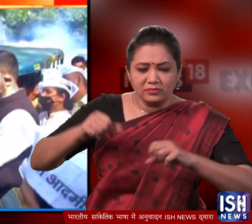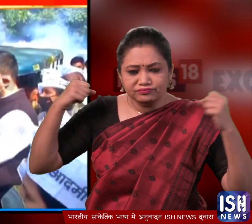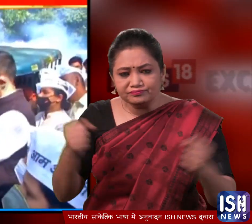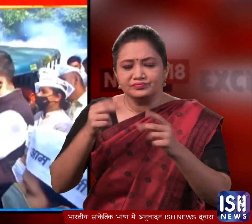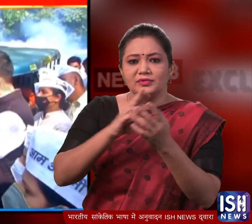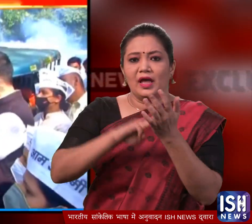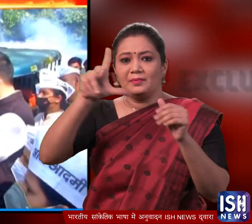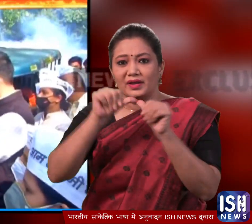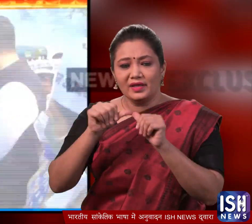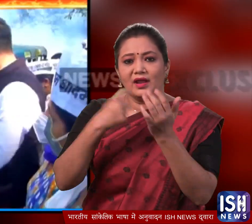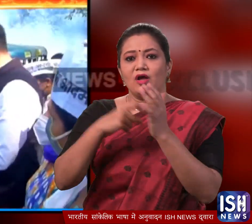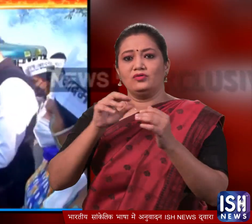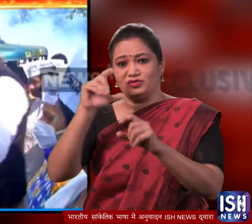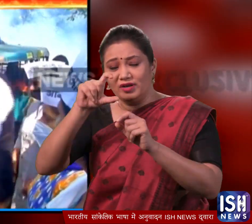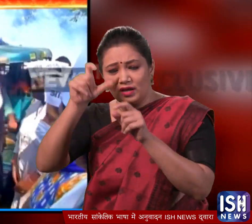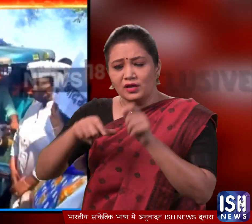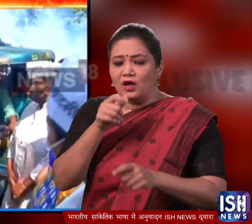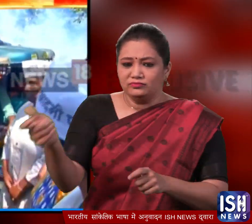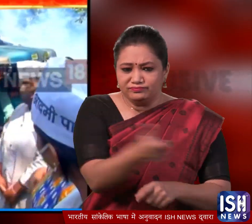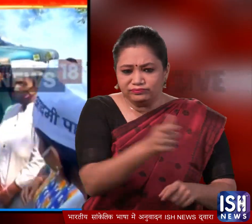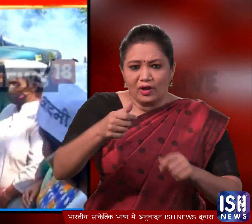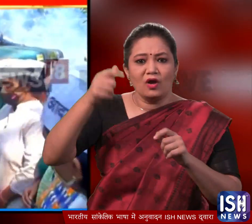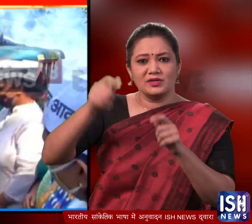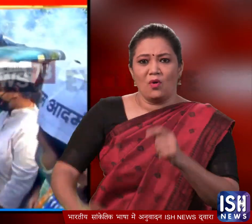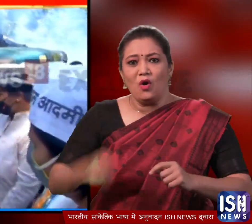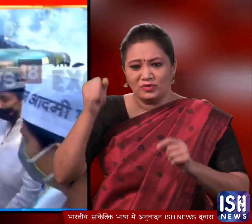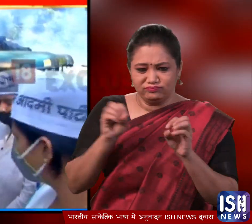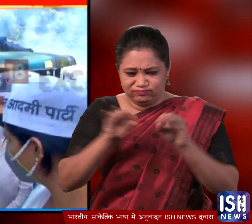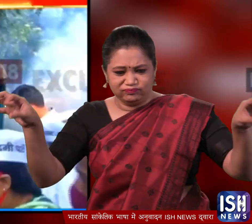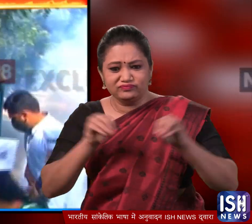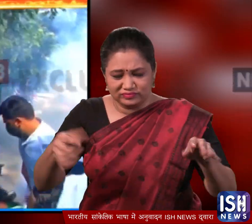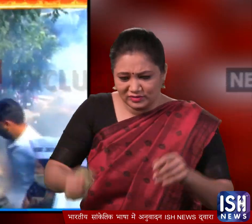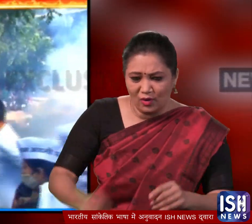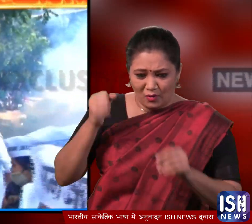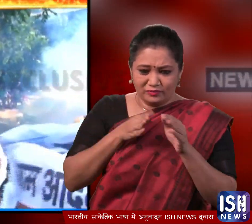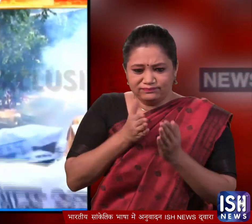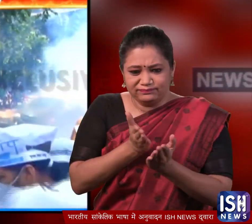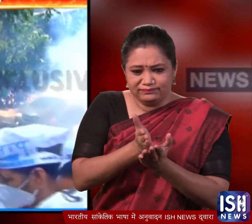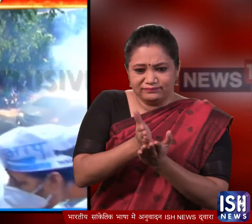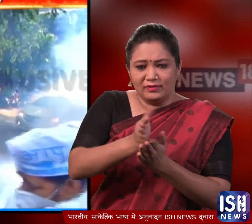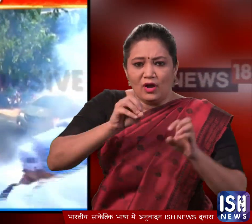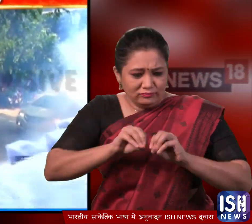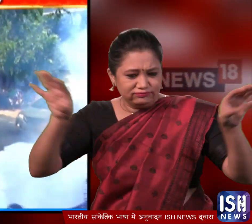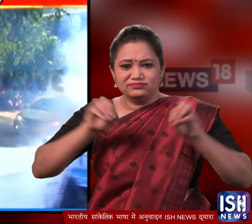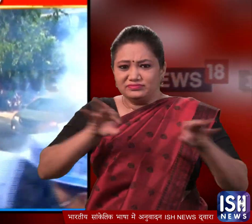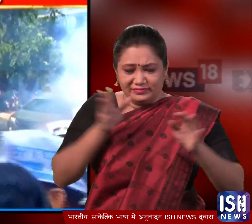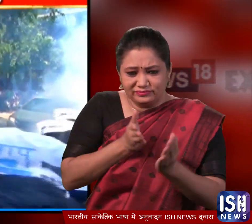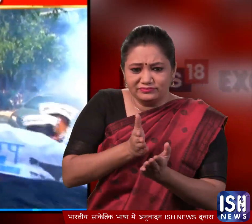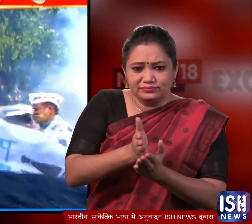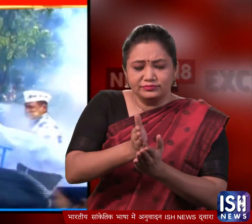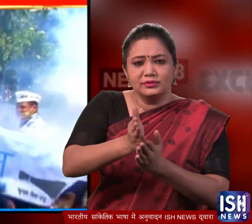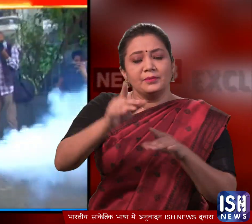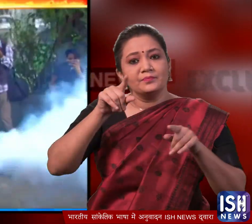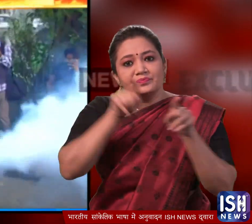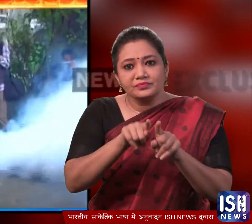से घिरे विधायक राघव चड्ढा फॉगिंग मशीन वाले रिक्शे को झंडा दिखाते नजर आए। जैसे ही रिक्शा धुआं छोड़ता आगे बढ़ा, विधायक